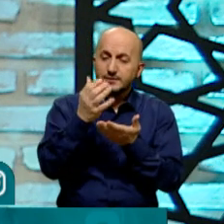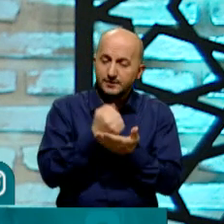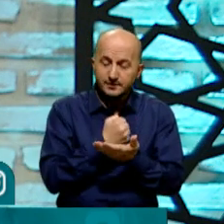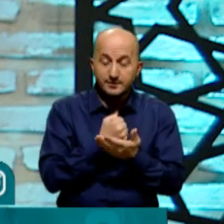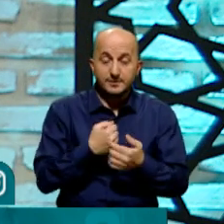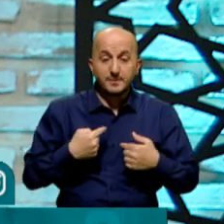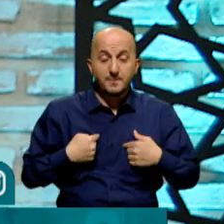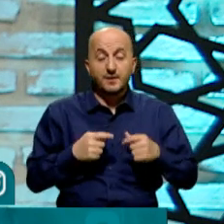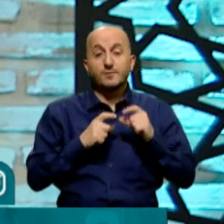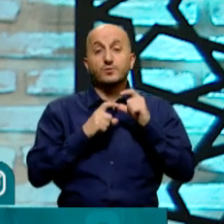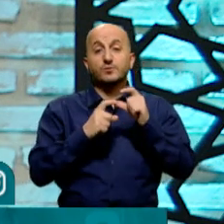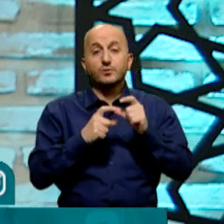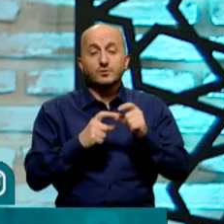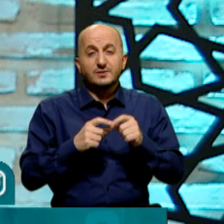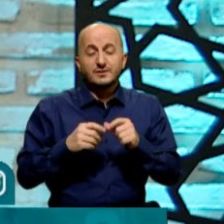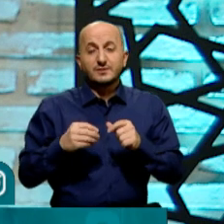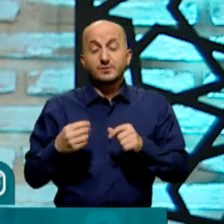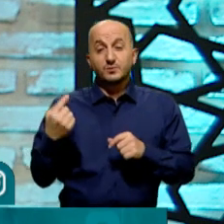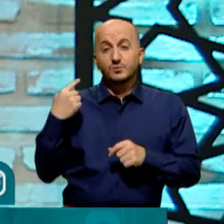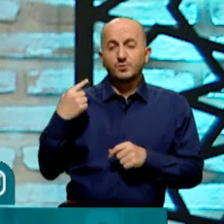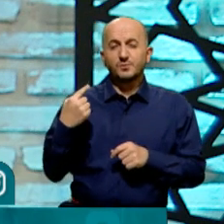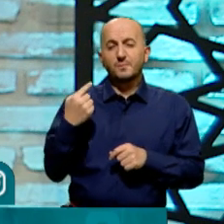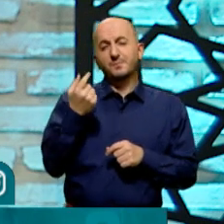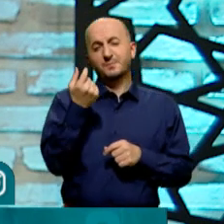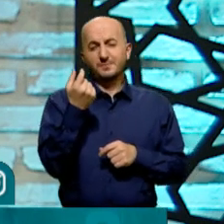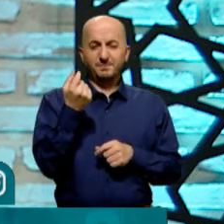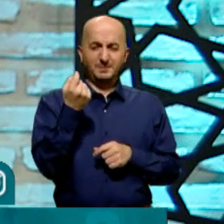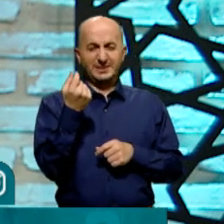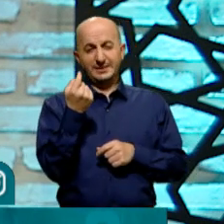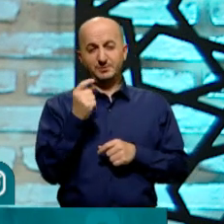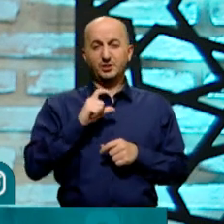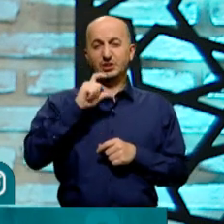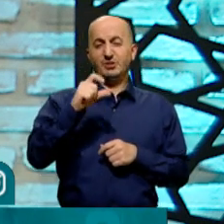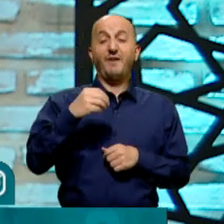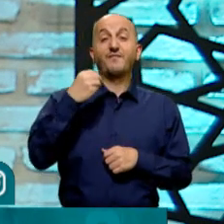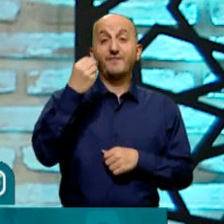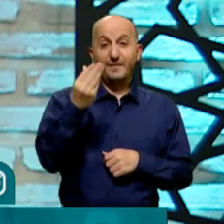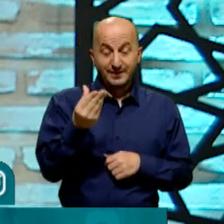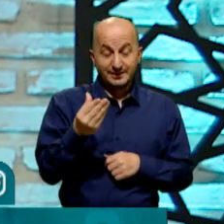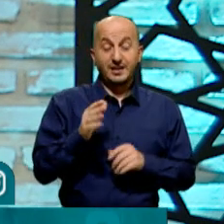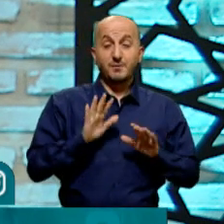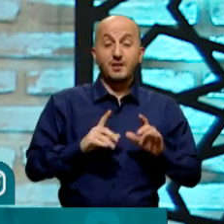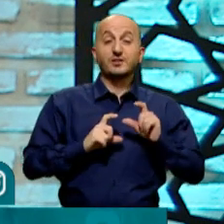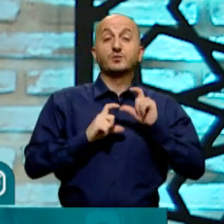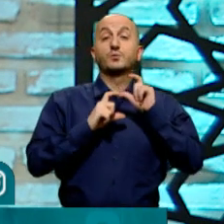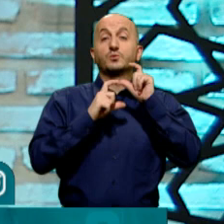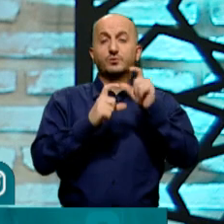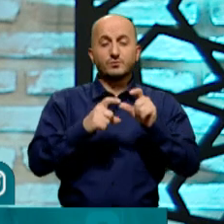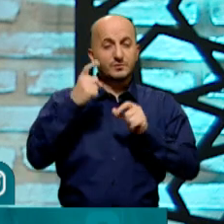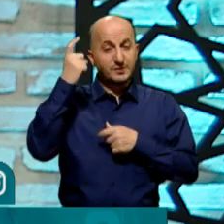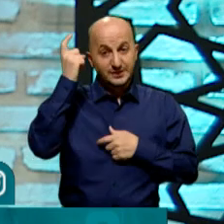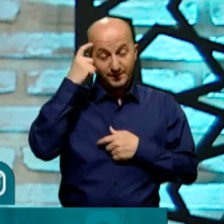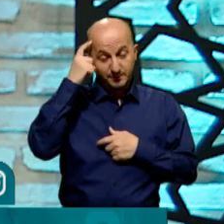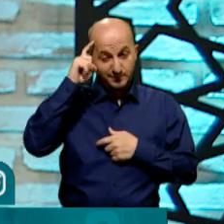sorum, Sayın Hocam sanki dün onun bir nebze cevabı verdi ama yine soru sorayım. Hay hay. Kafama takılan